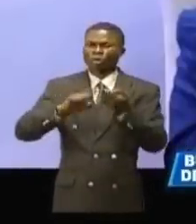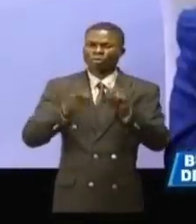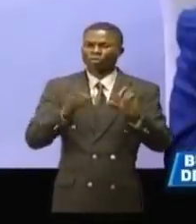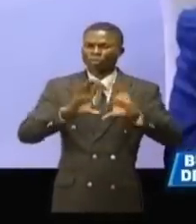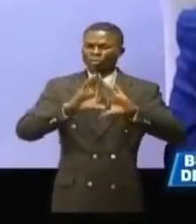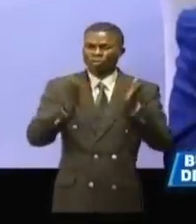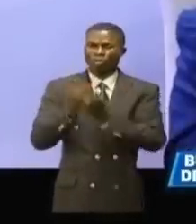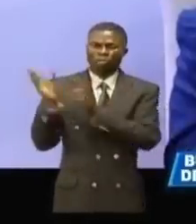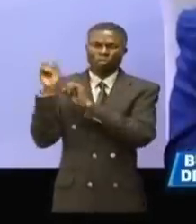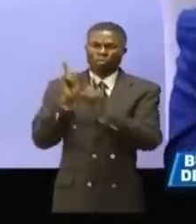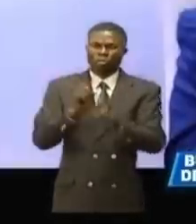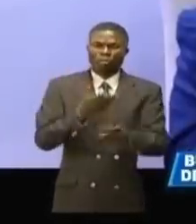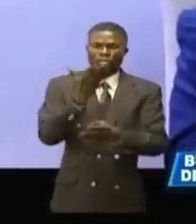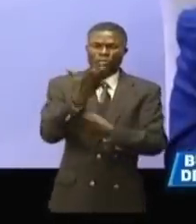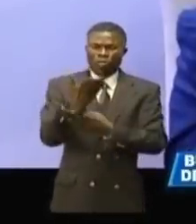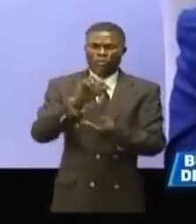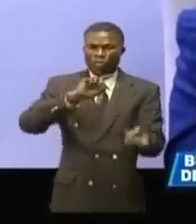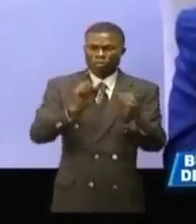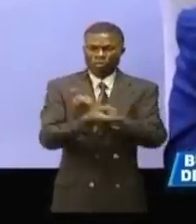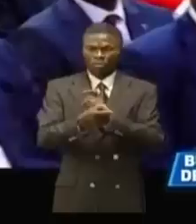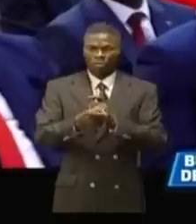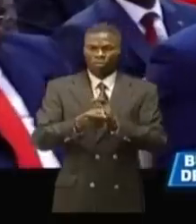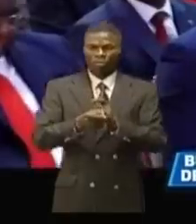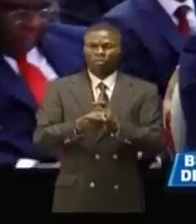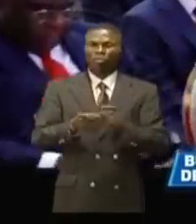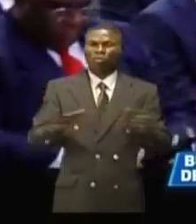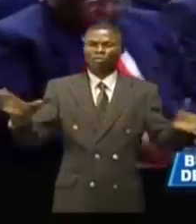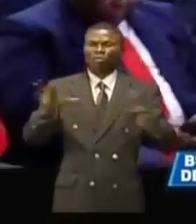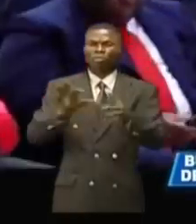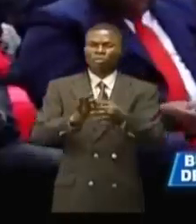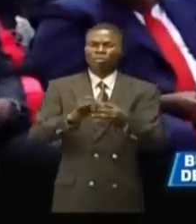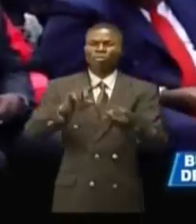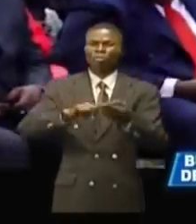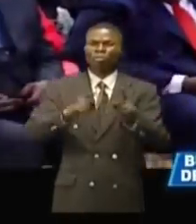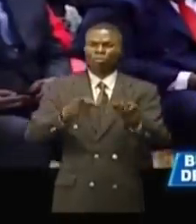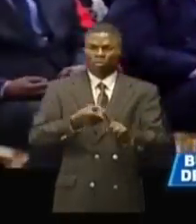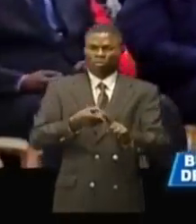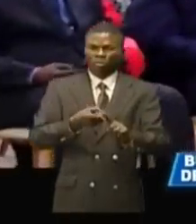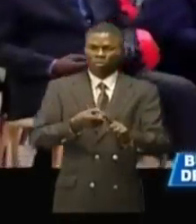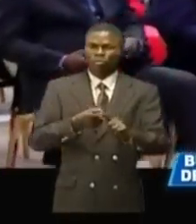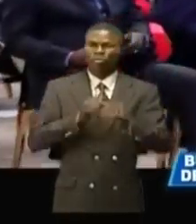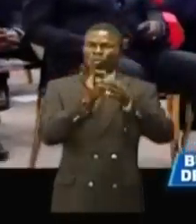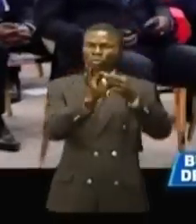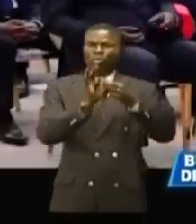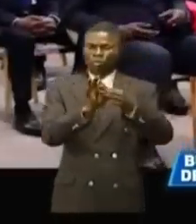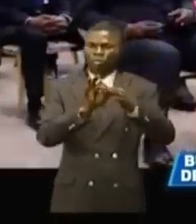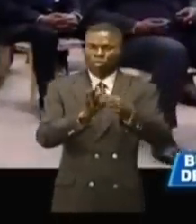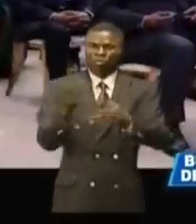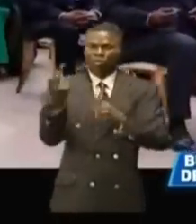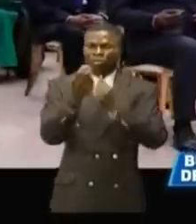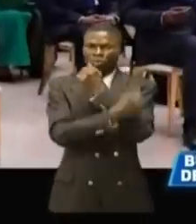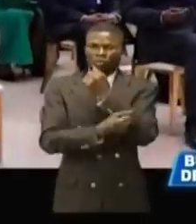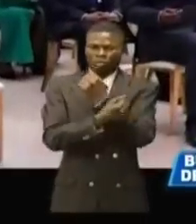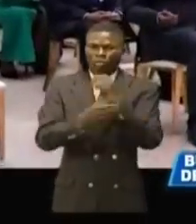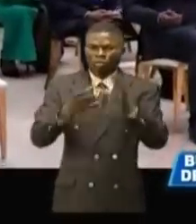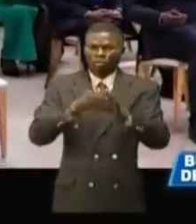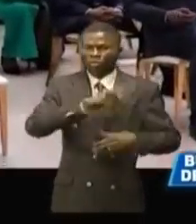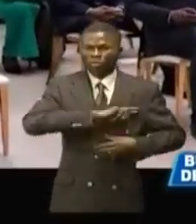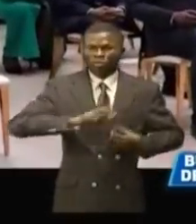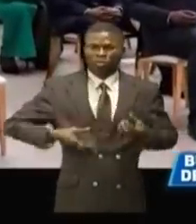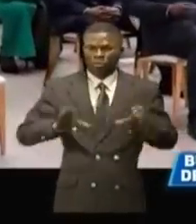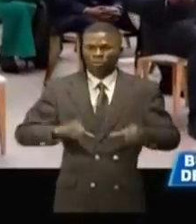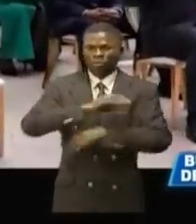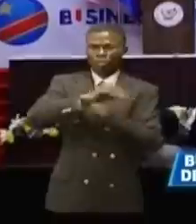en a appelé à l'amélioration et la consolidation des relations de coopération bilatérale avec la RDC au cœur de